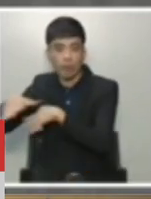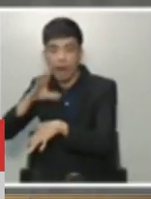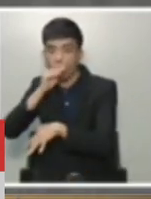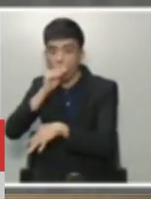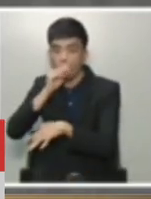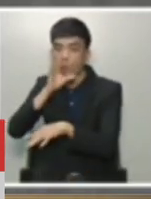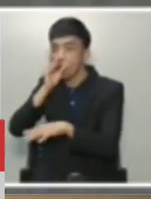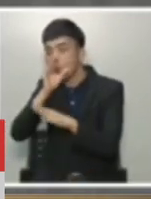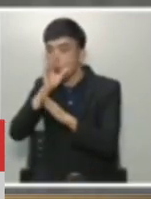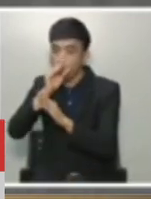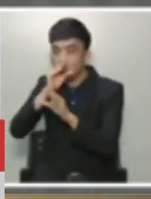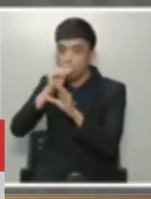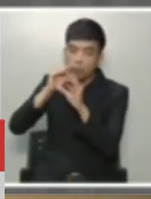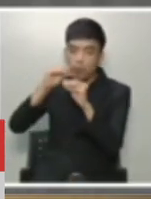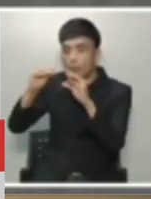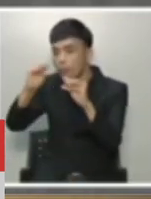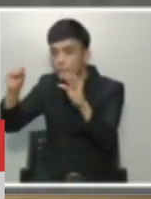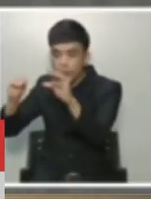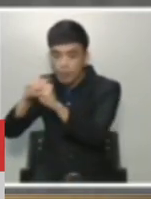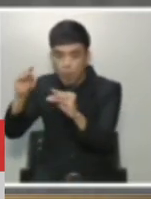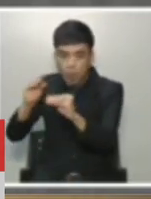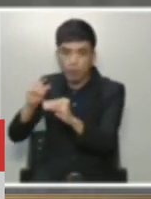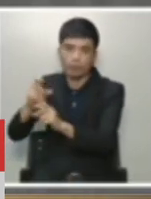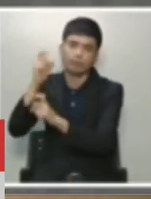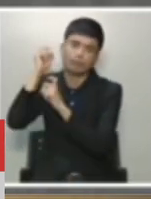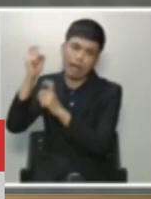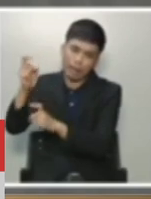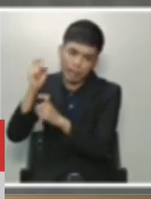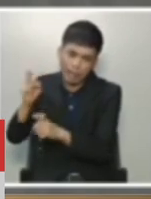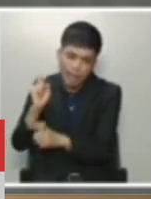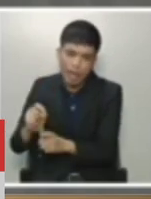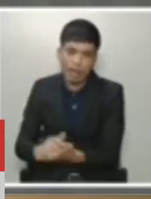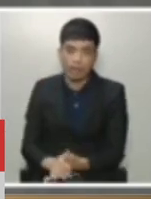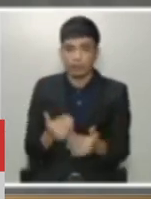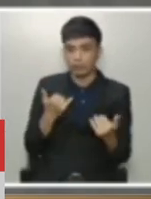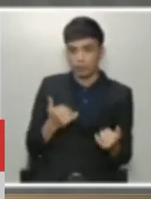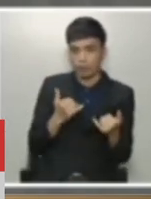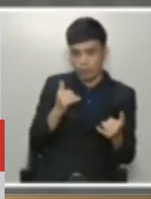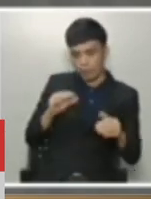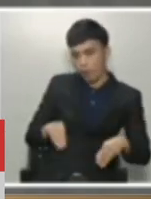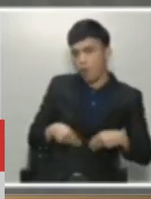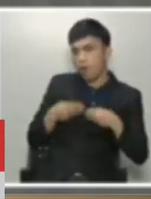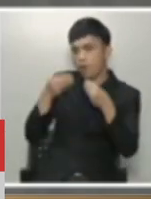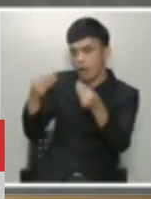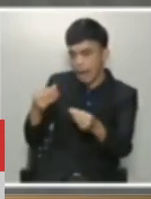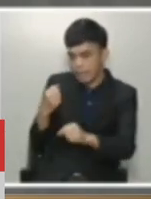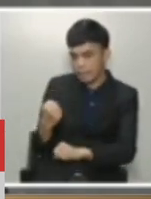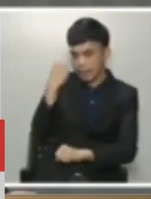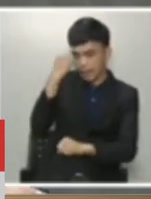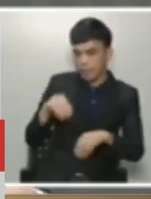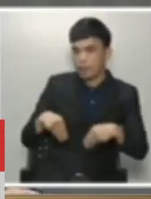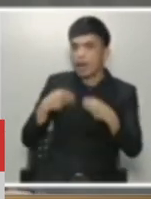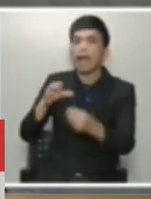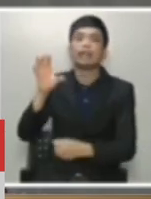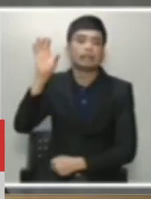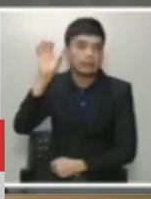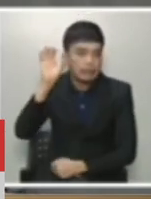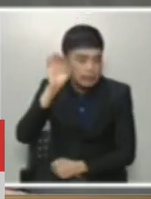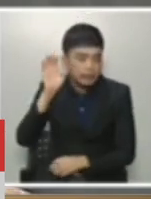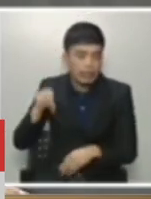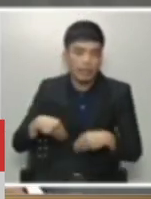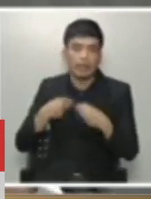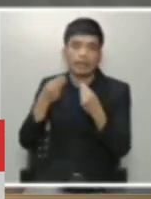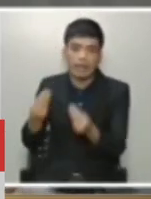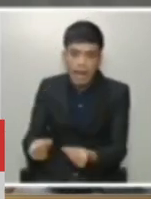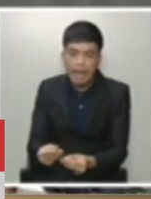ครับเพราะว่าอย่างนี้เนี่ยการสร้างความเชื่อมั่นที่ผมพูดไปมันมีความจำเป็นสร้างภาพลักษณ์ที่ดีมี